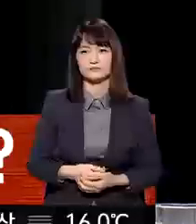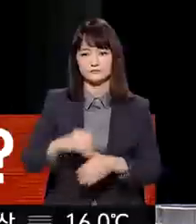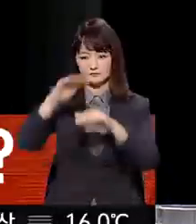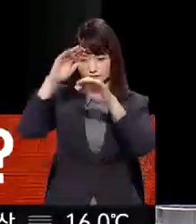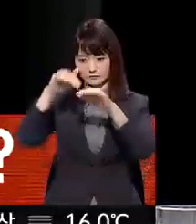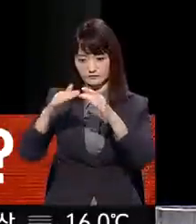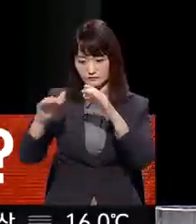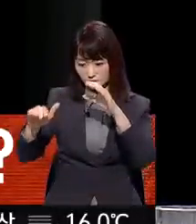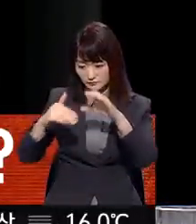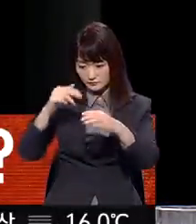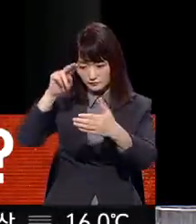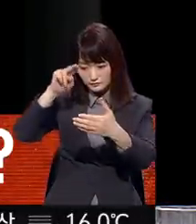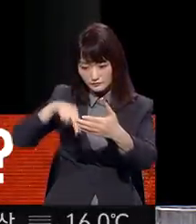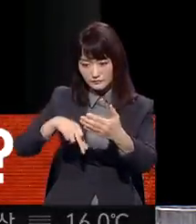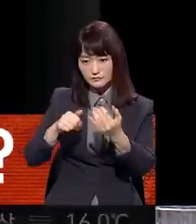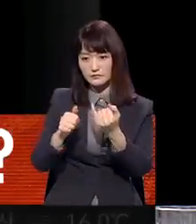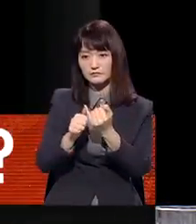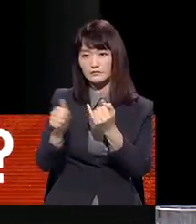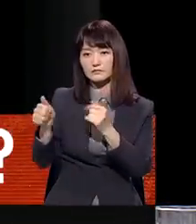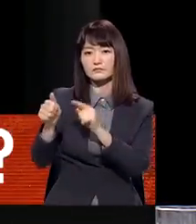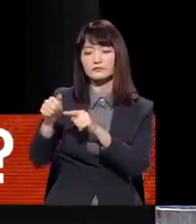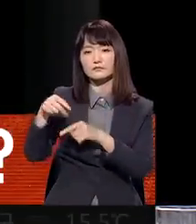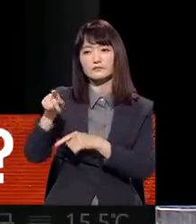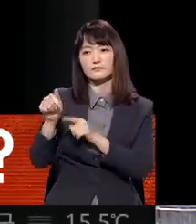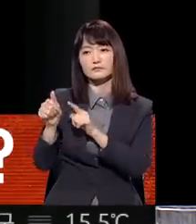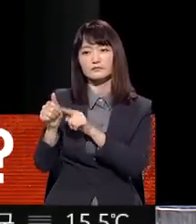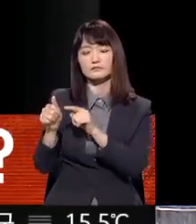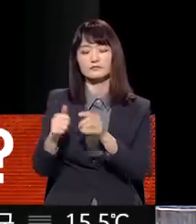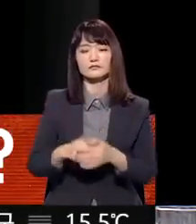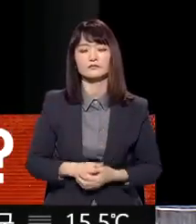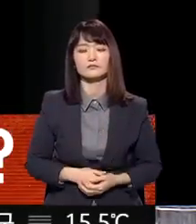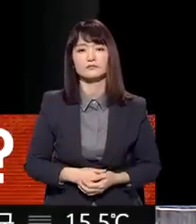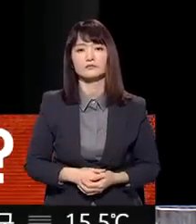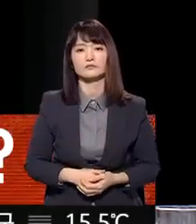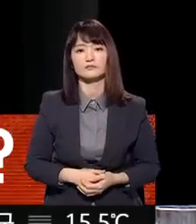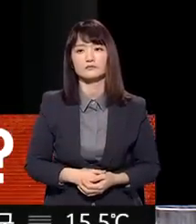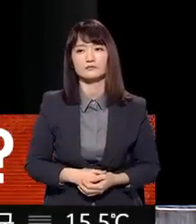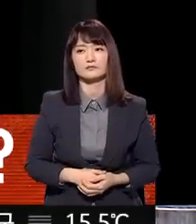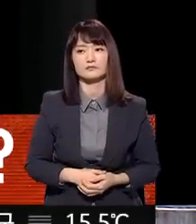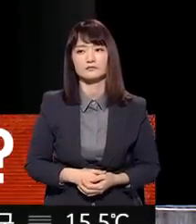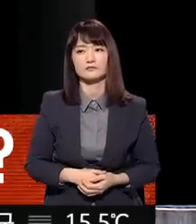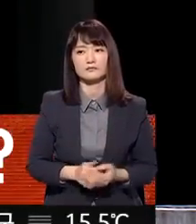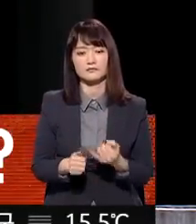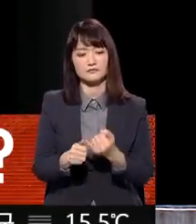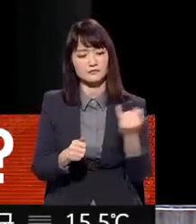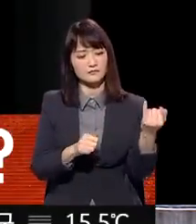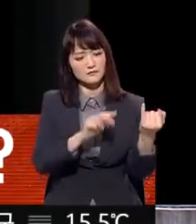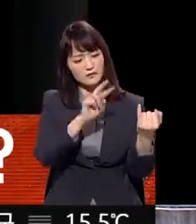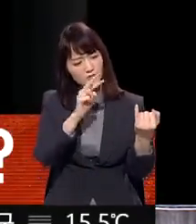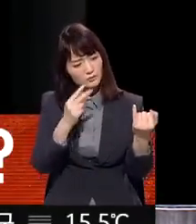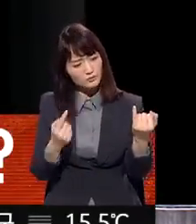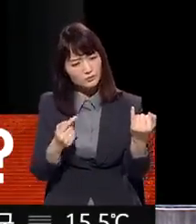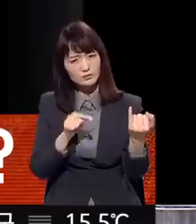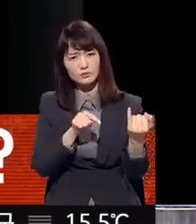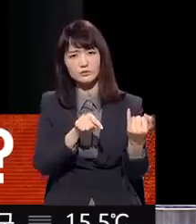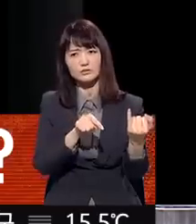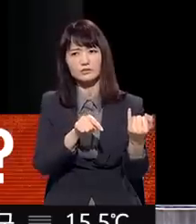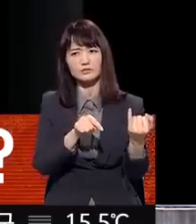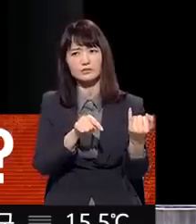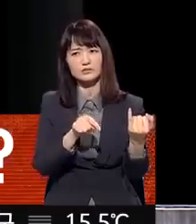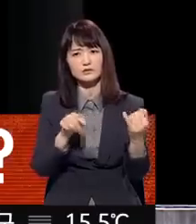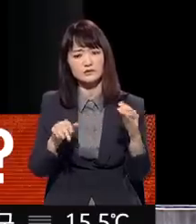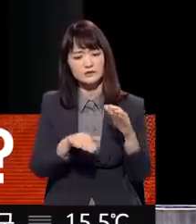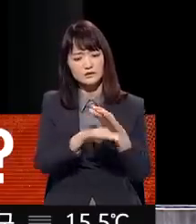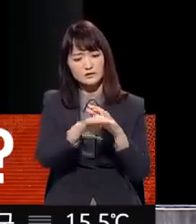접하고 이 서 씨 분께 아이고 이 돌아온다 한들 저는 이게 온전할